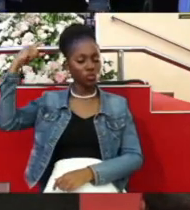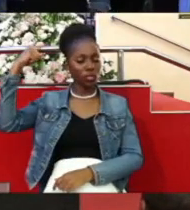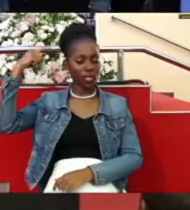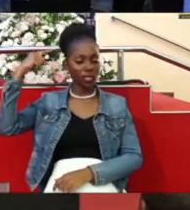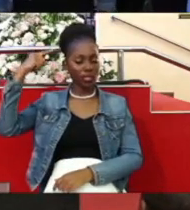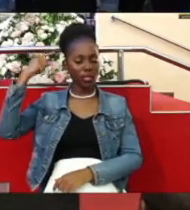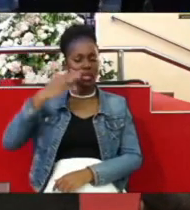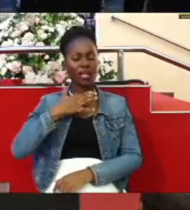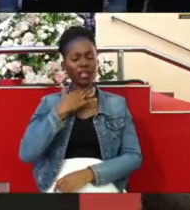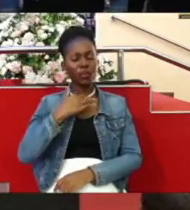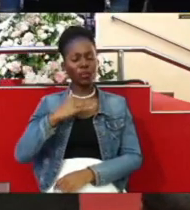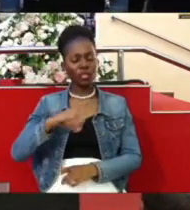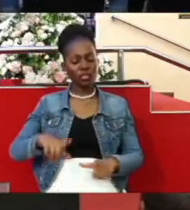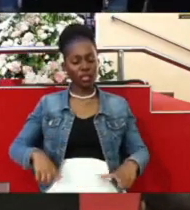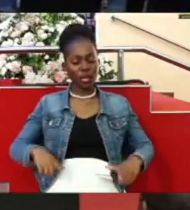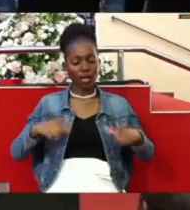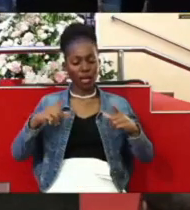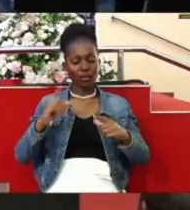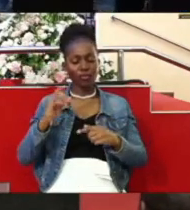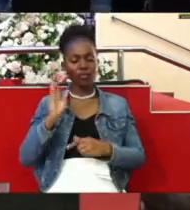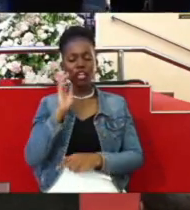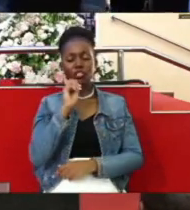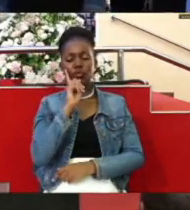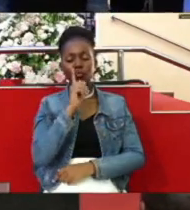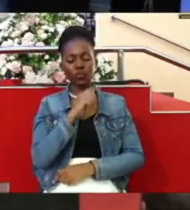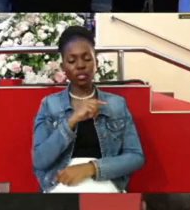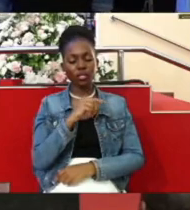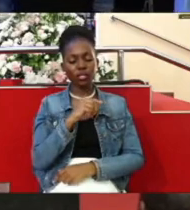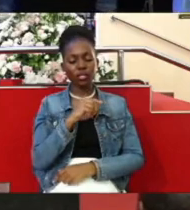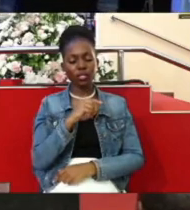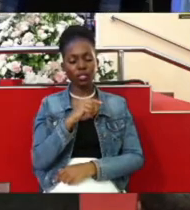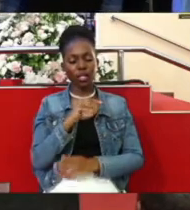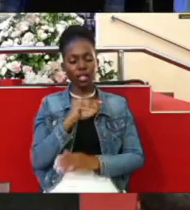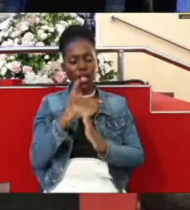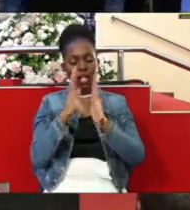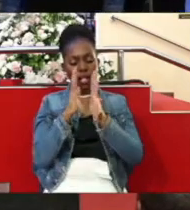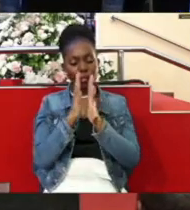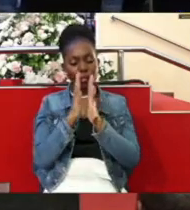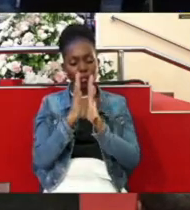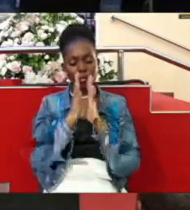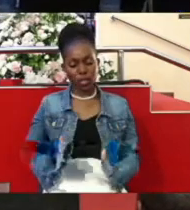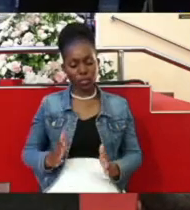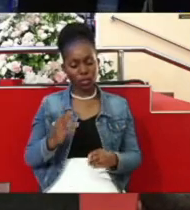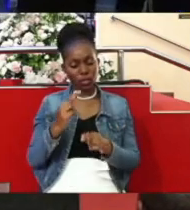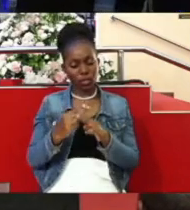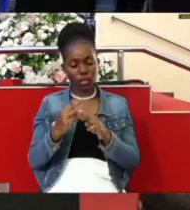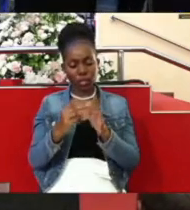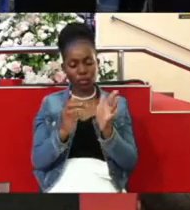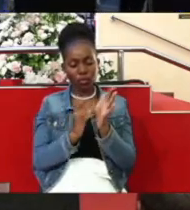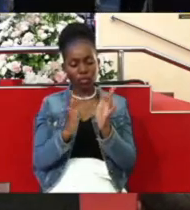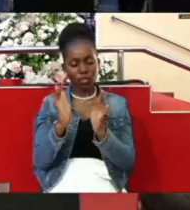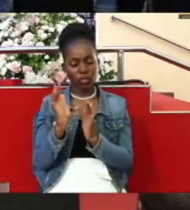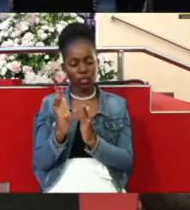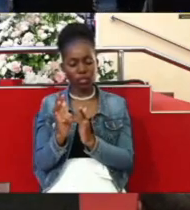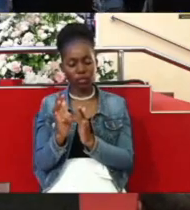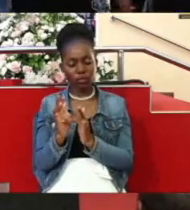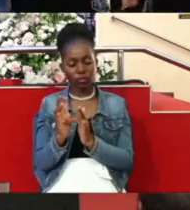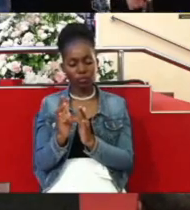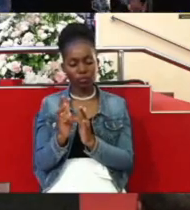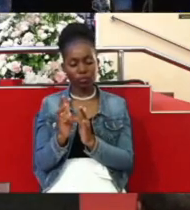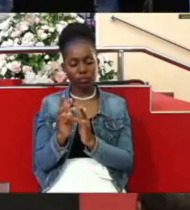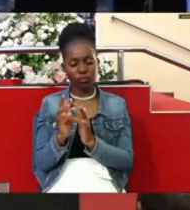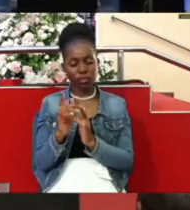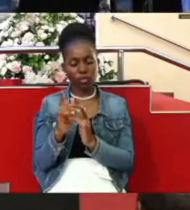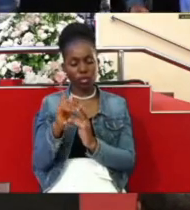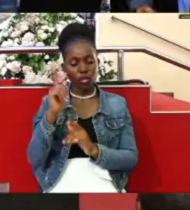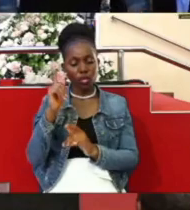an end. Wanataka maisha yao yakafike mwisho. I pray for such a one in the name of Jesus. Naombea mtu kama huyo katika jina la Yesu. You have reminded us that